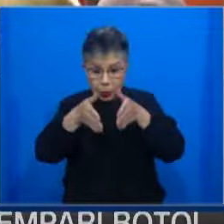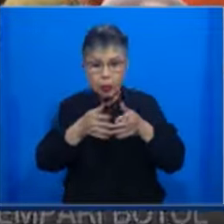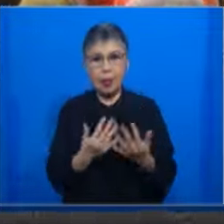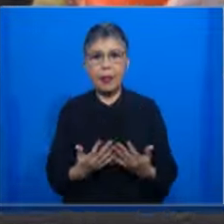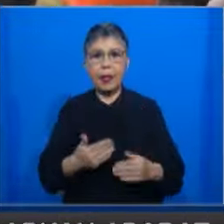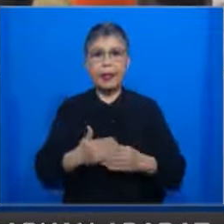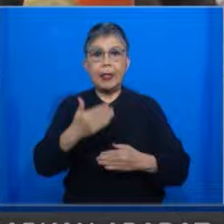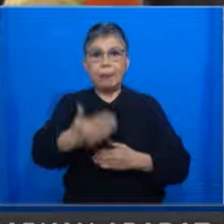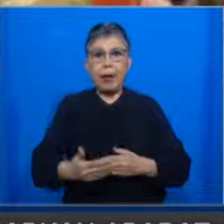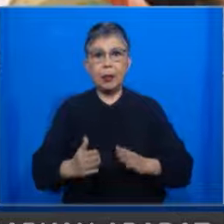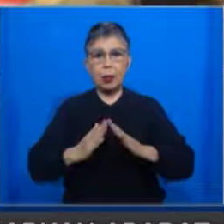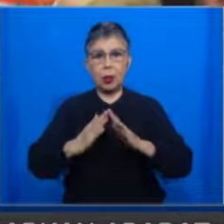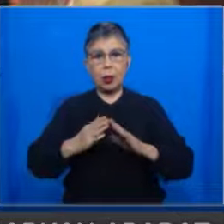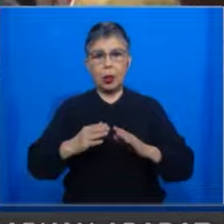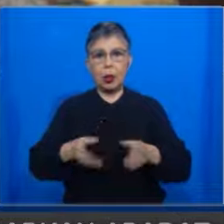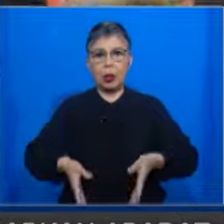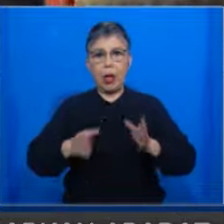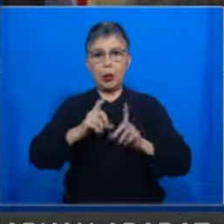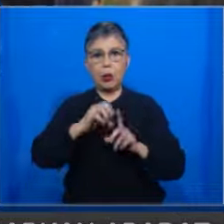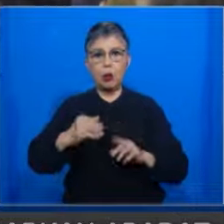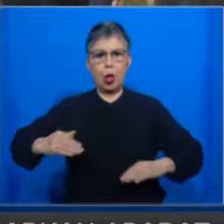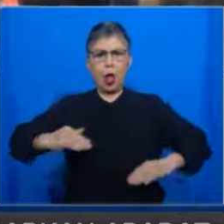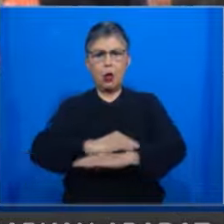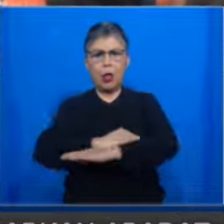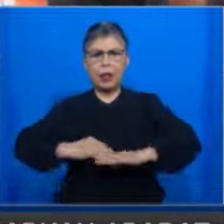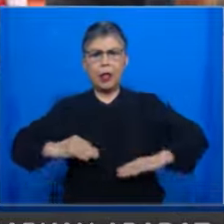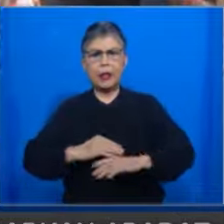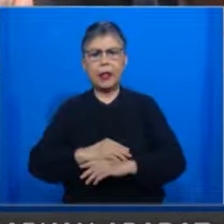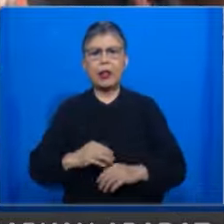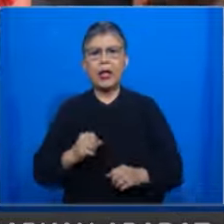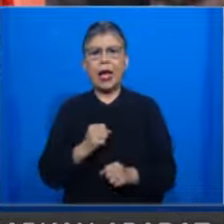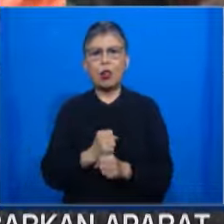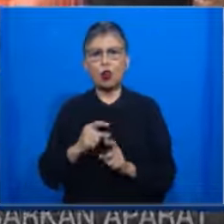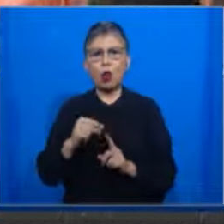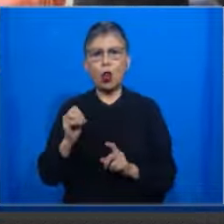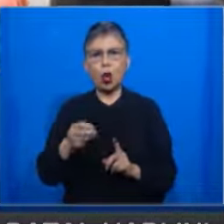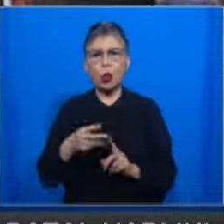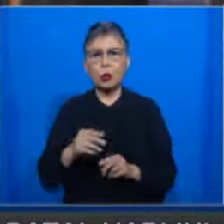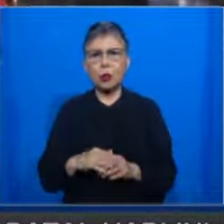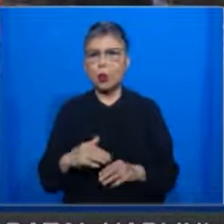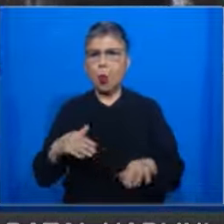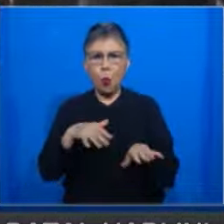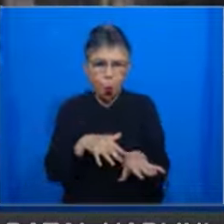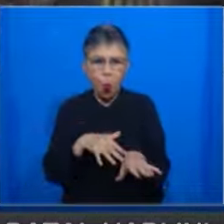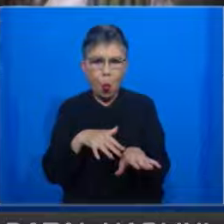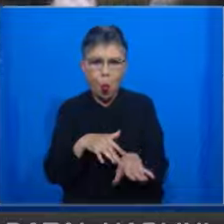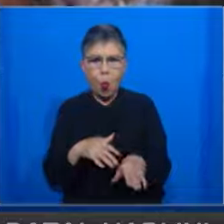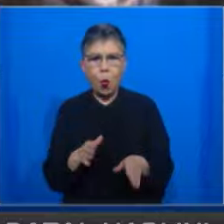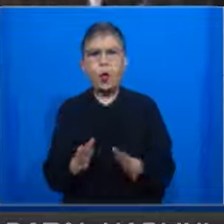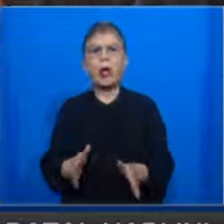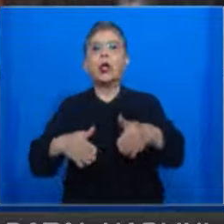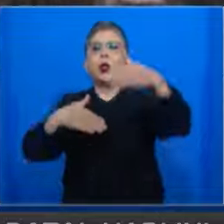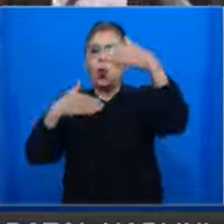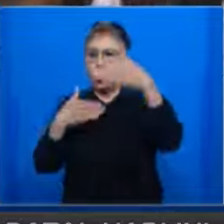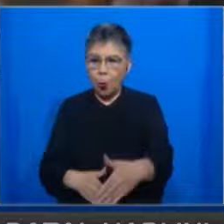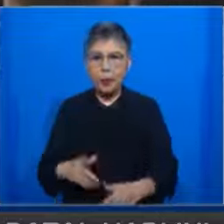depan gedung DPR MPR RI. Arus lalu lintas di tempat saya melaporkan saat ini juga bisa dikatakan sudah tertutup total. Kendaraan